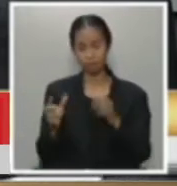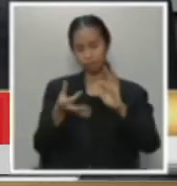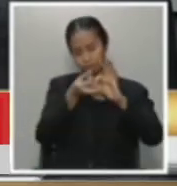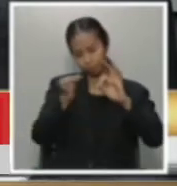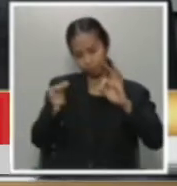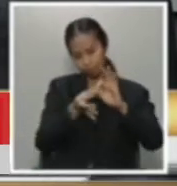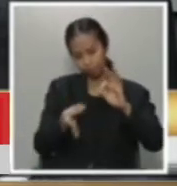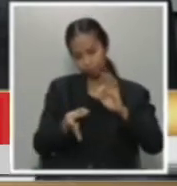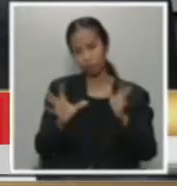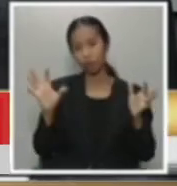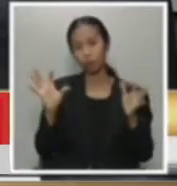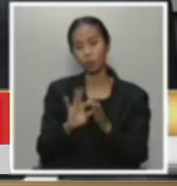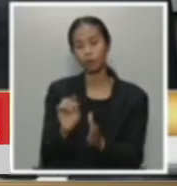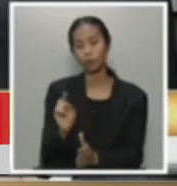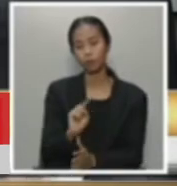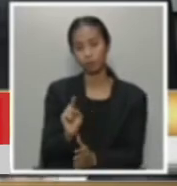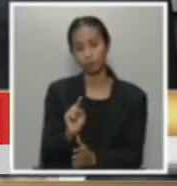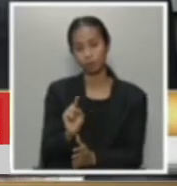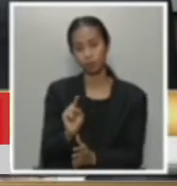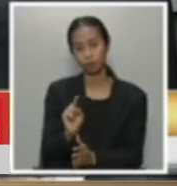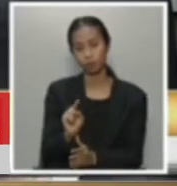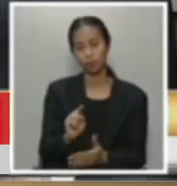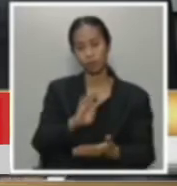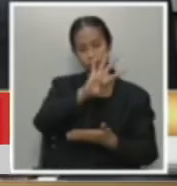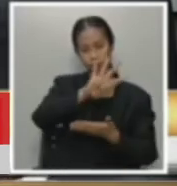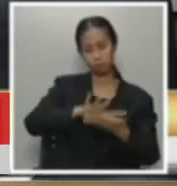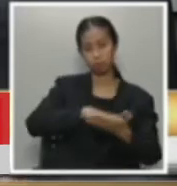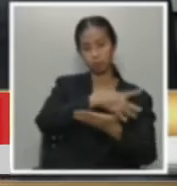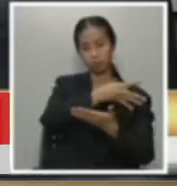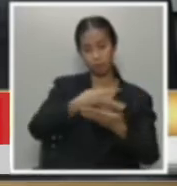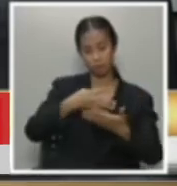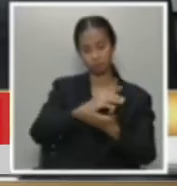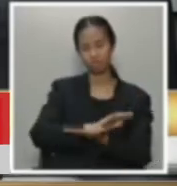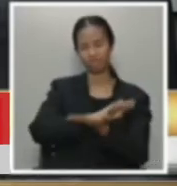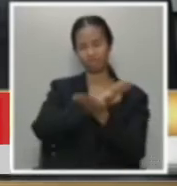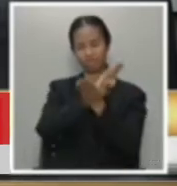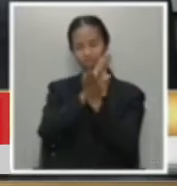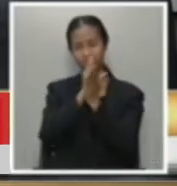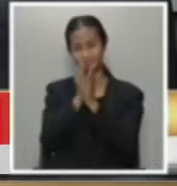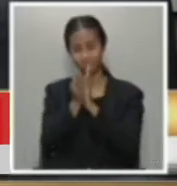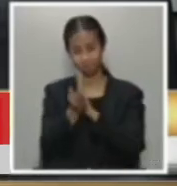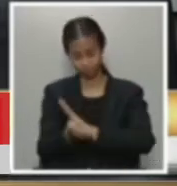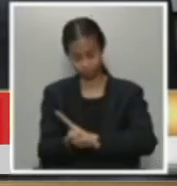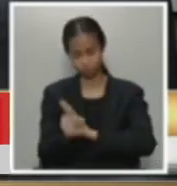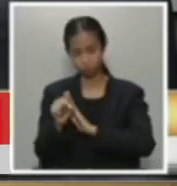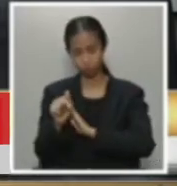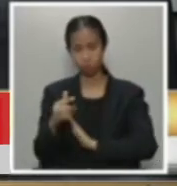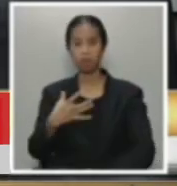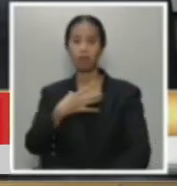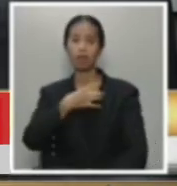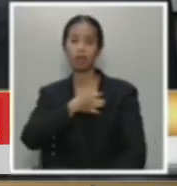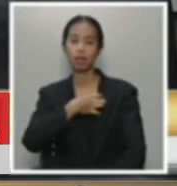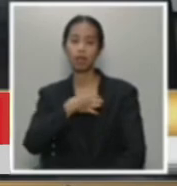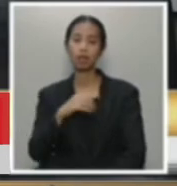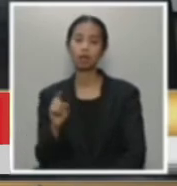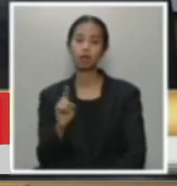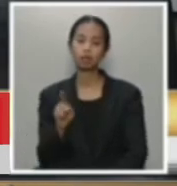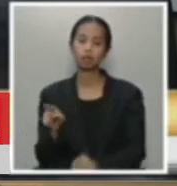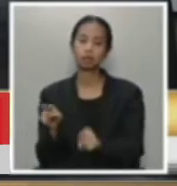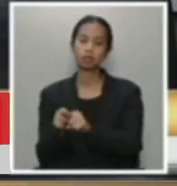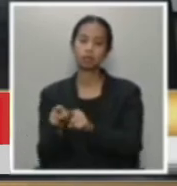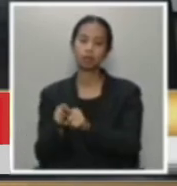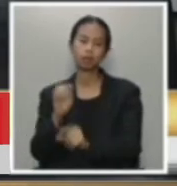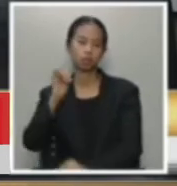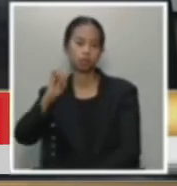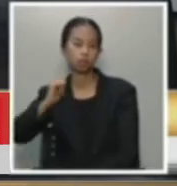ของเรื่องเกี่ยวกับแผนปฏิรูปนะครับเกี่ยวกับเรื่องที่จะให้ใช้เรื่องโทรศัพท์ฉุก